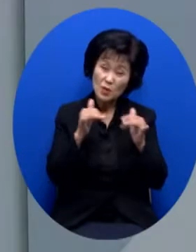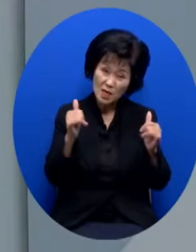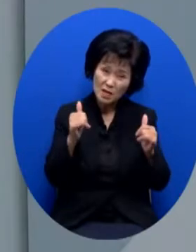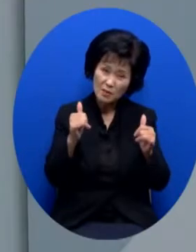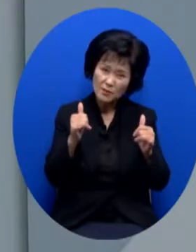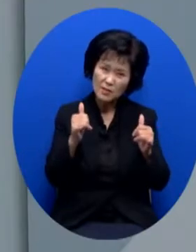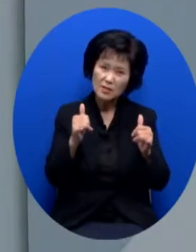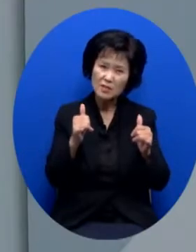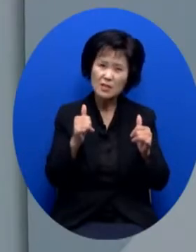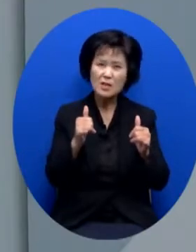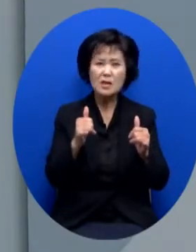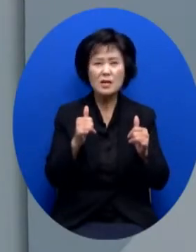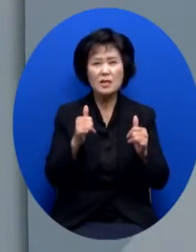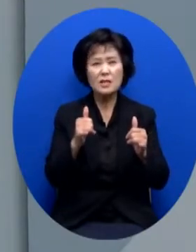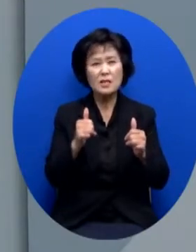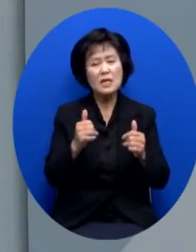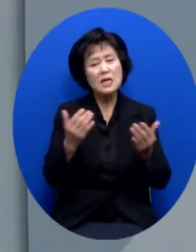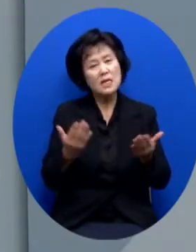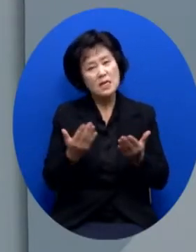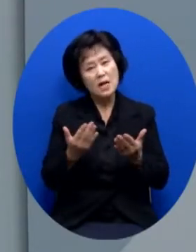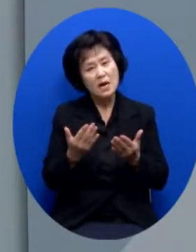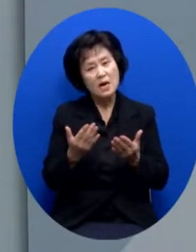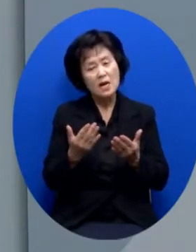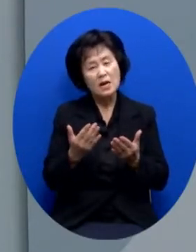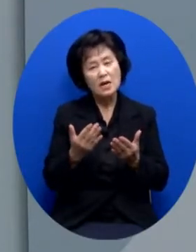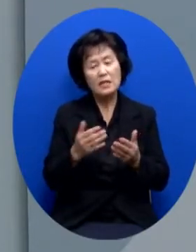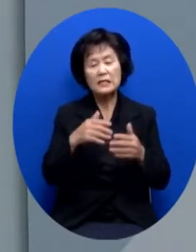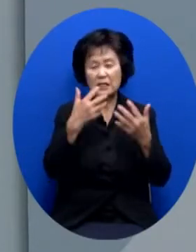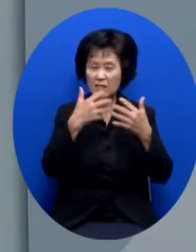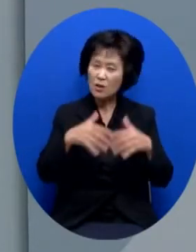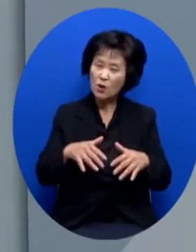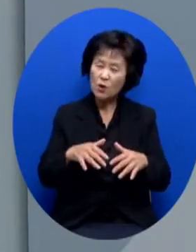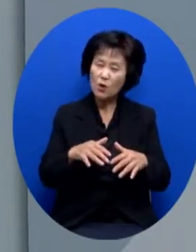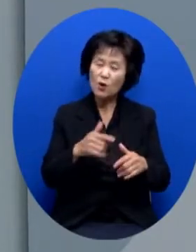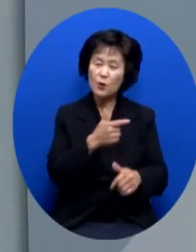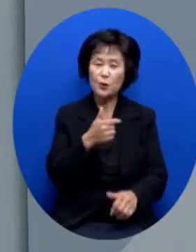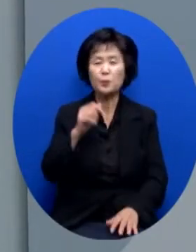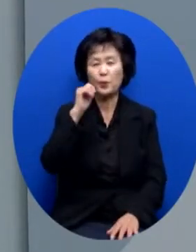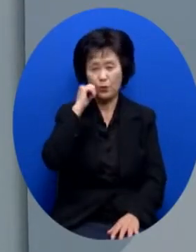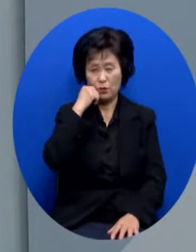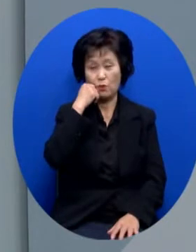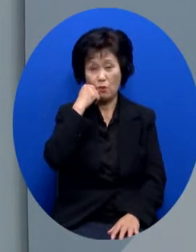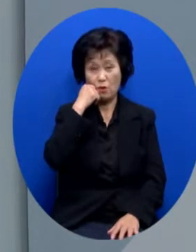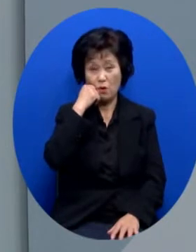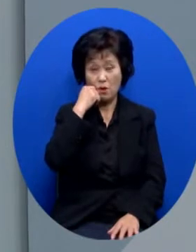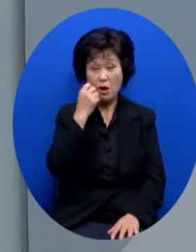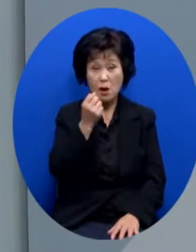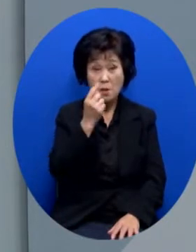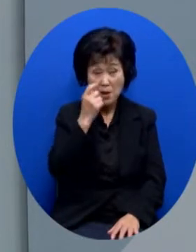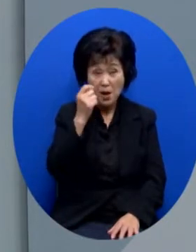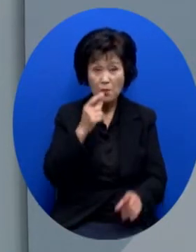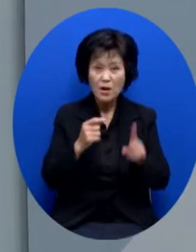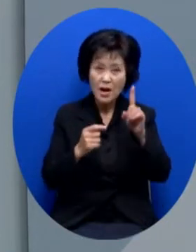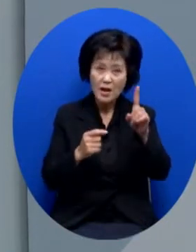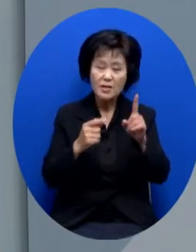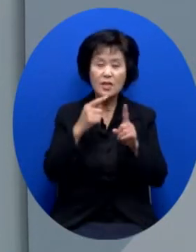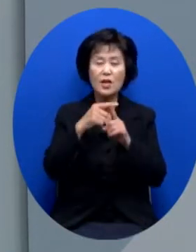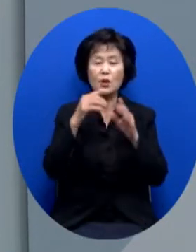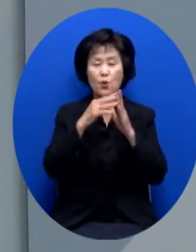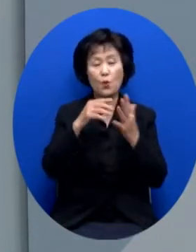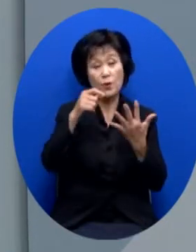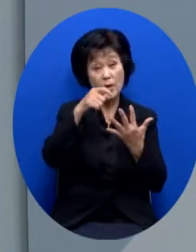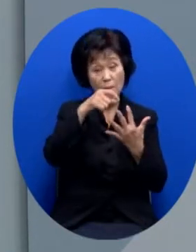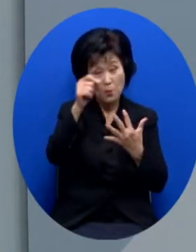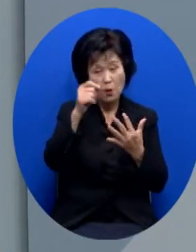하기에는 인력도 재정도 많이 어렵고 열악해서 저희가 지금 매월 한 개 교회만 선정해서